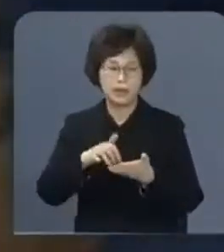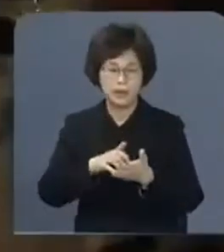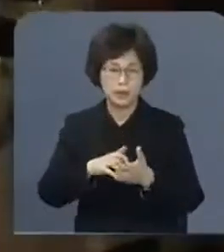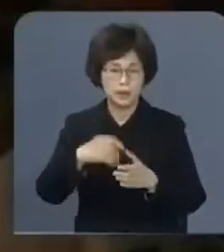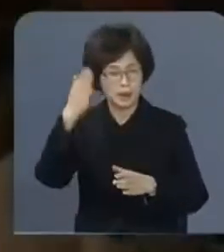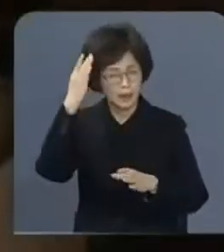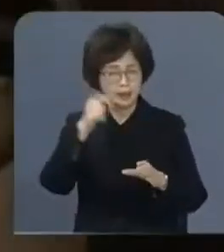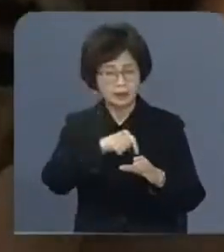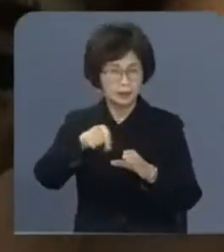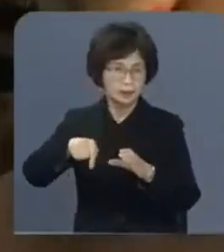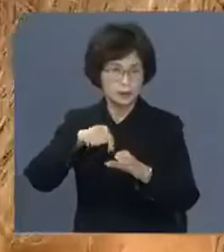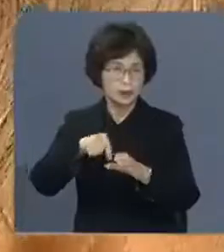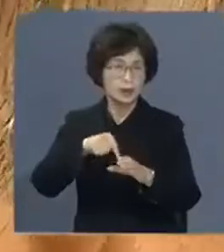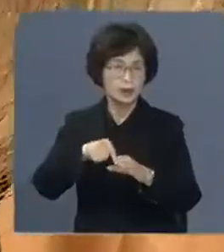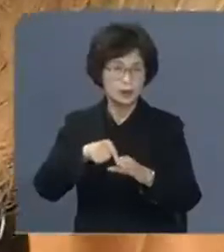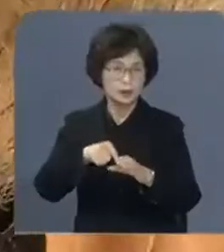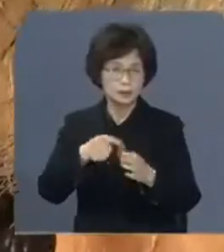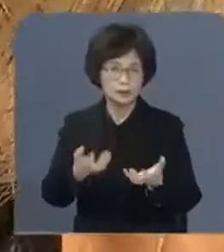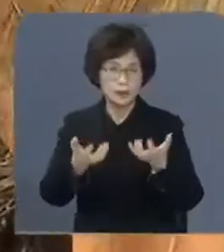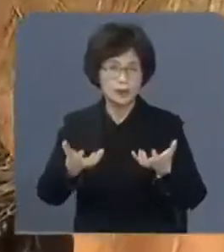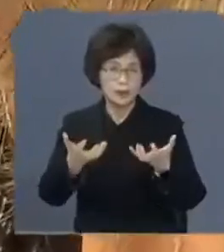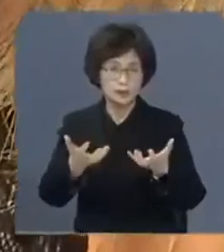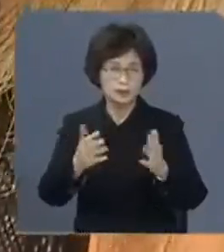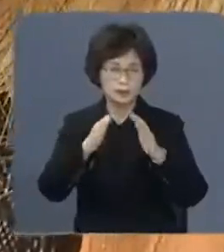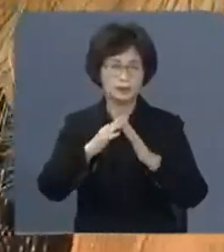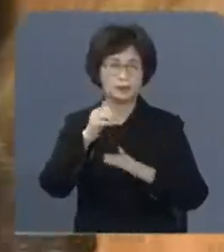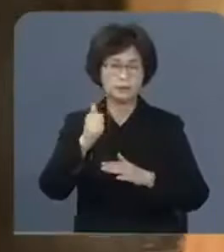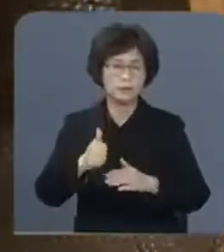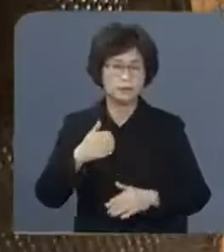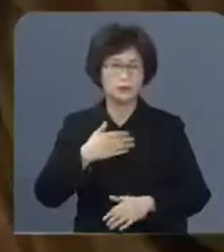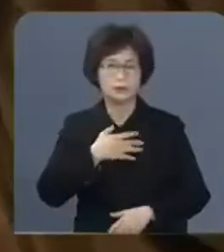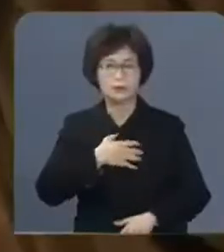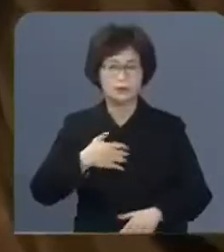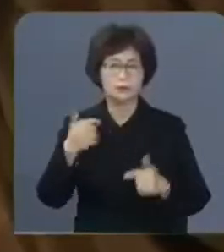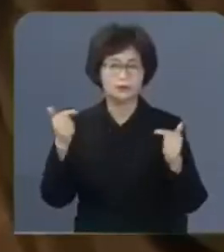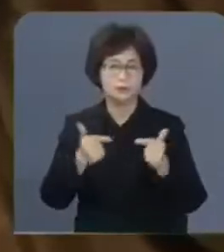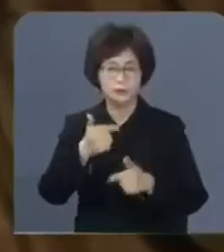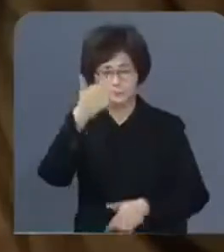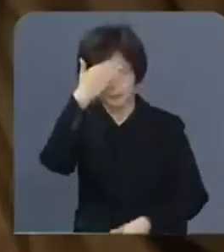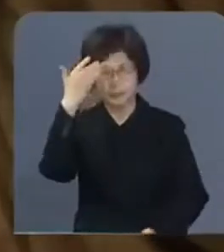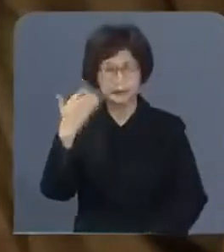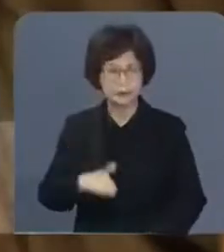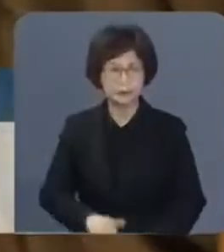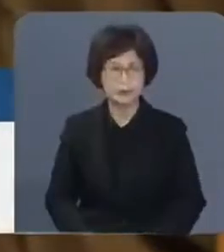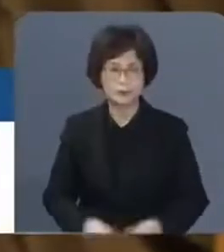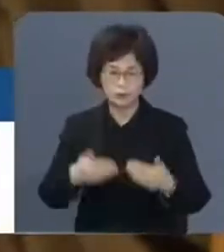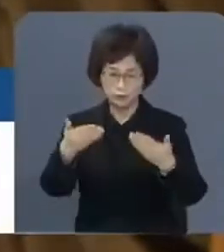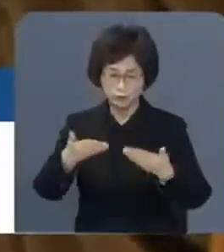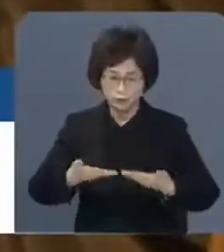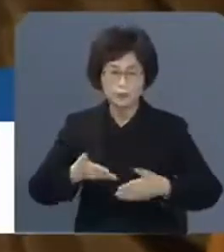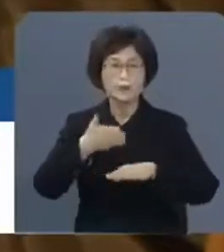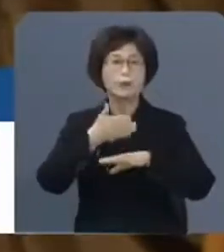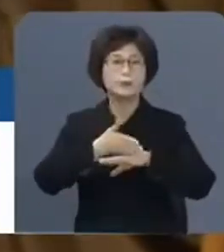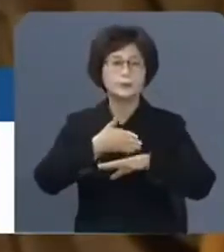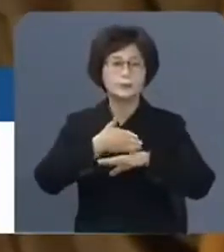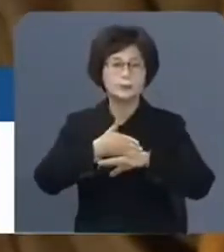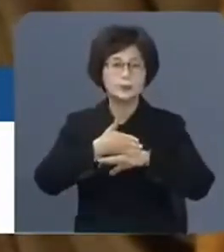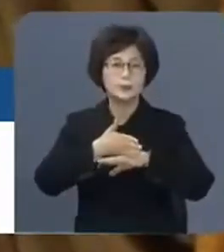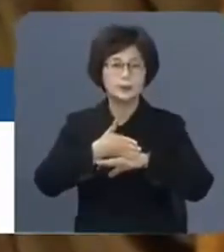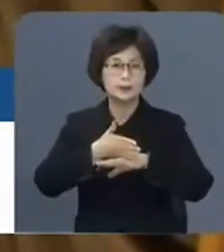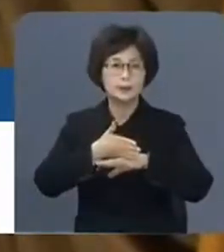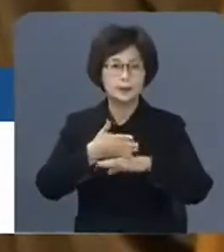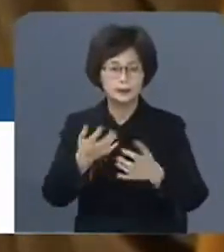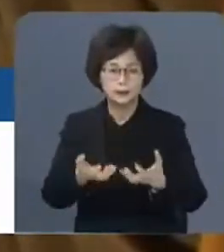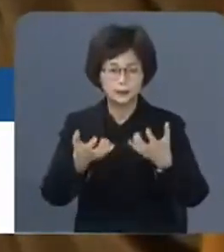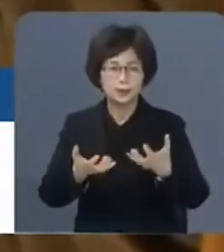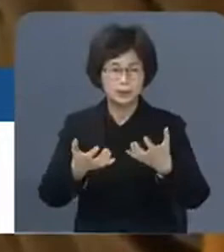연탄의 의지에 겨울을 나야 하는 집주인은 시름을 덜었습니다. 이래가 주는 것에도 감사하기 때문에 어떤 데 떼일